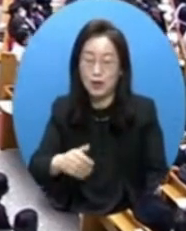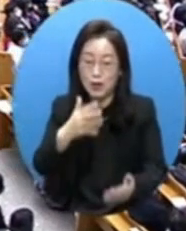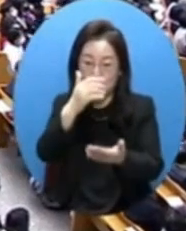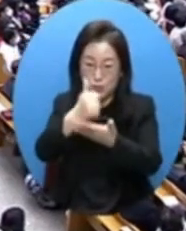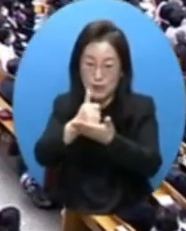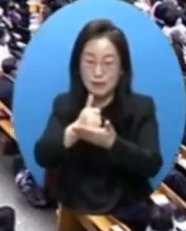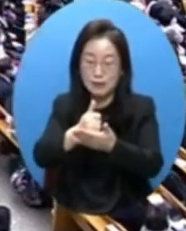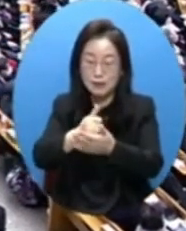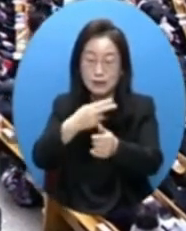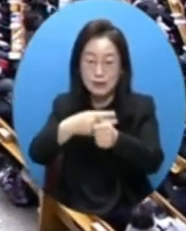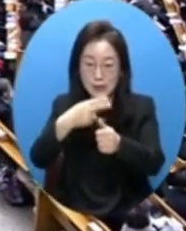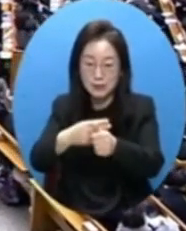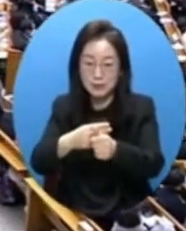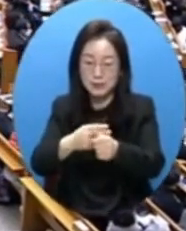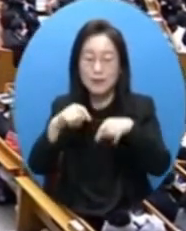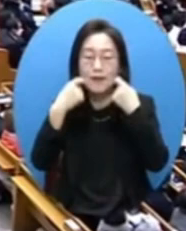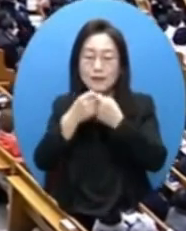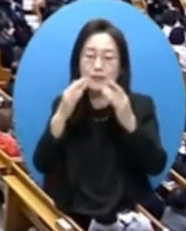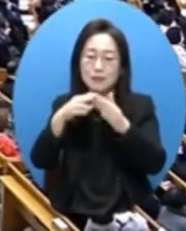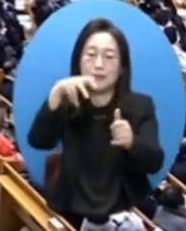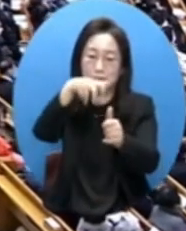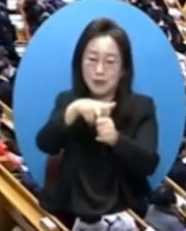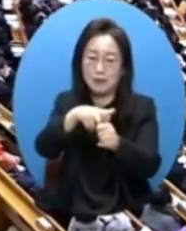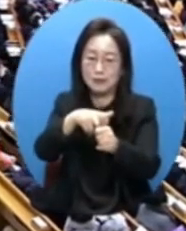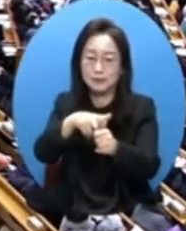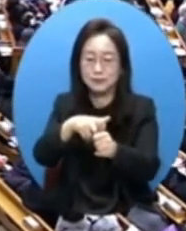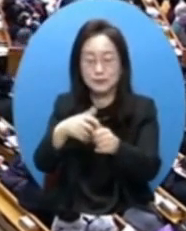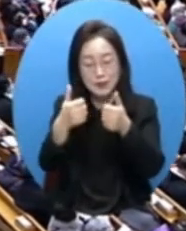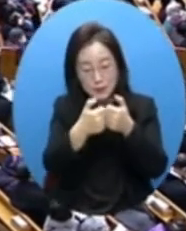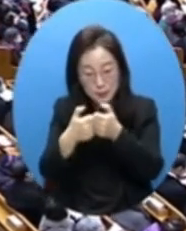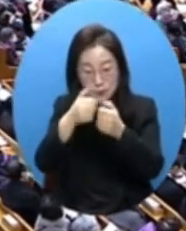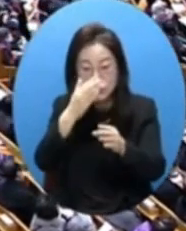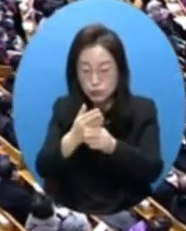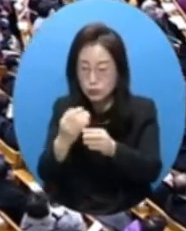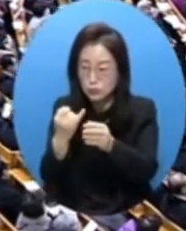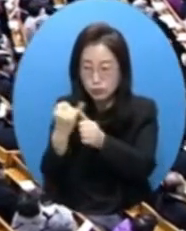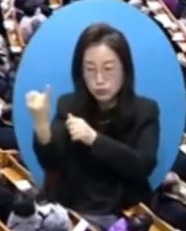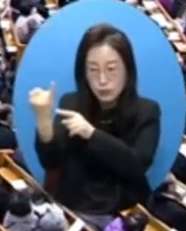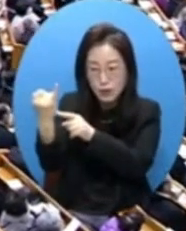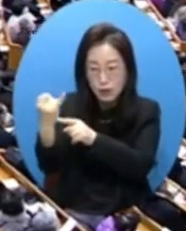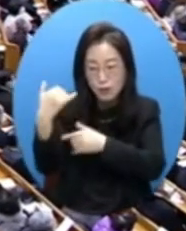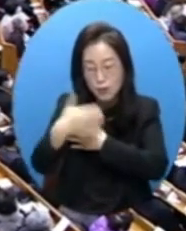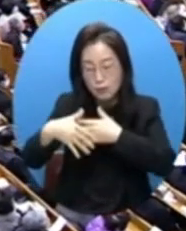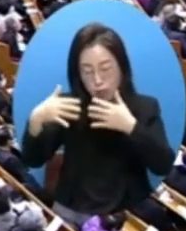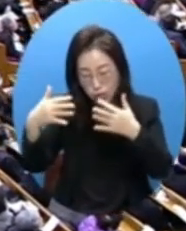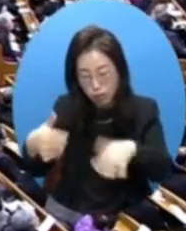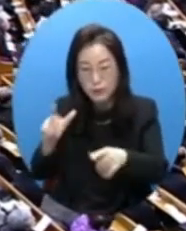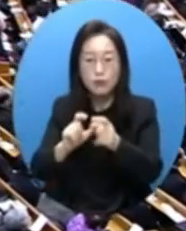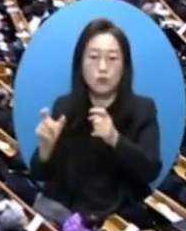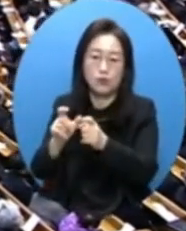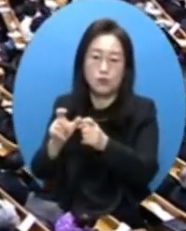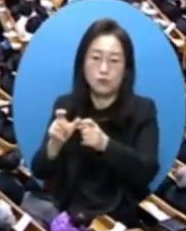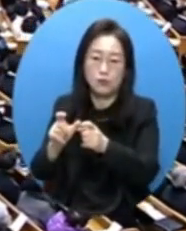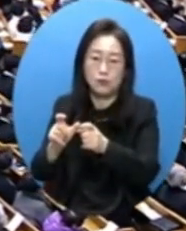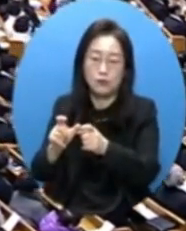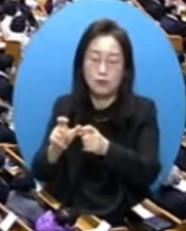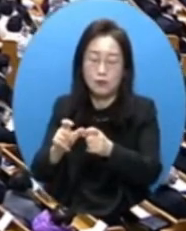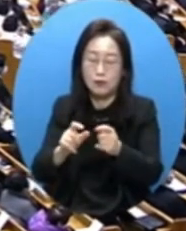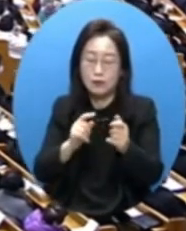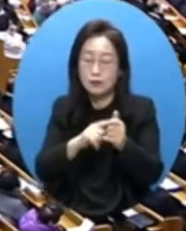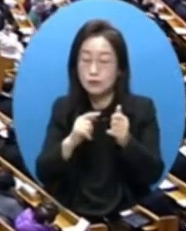머물면서 이제 부인을 간호하는데 부인이 몸이 점점 더 쇠약해졌습니다. 그래서 마틴